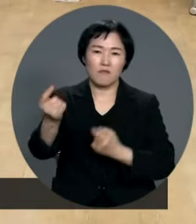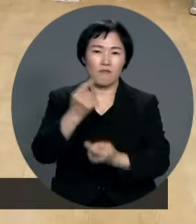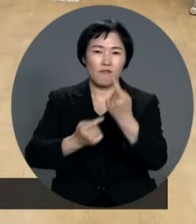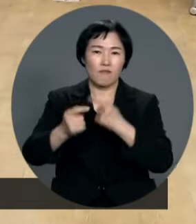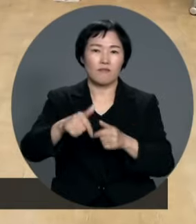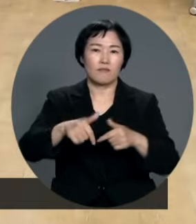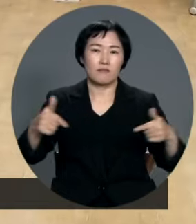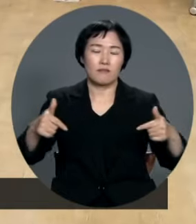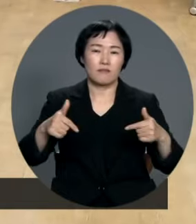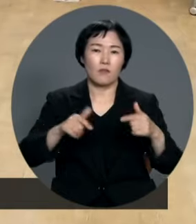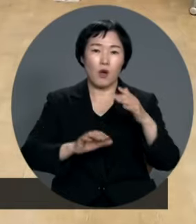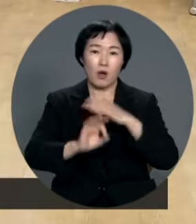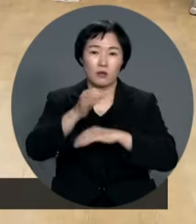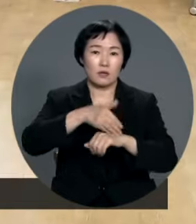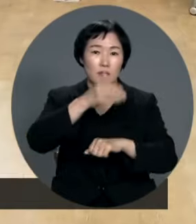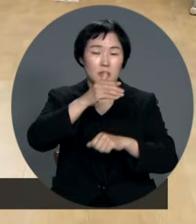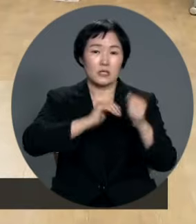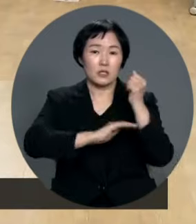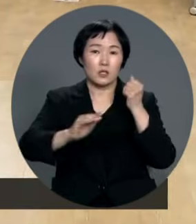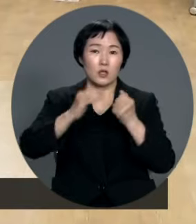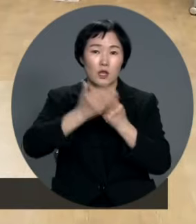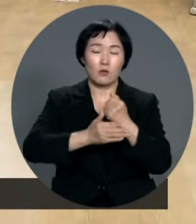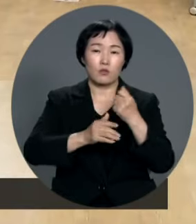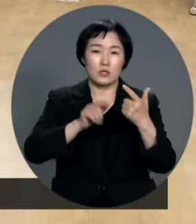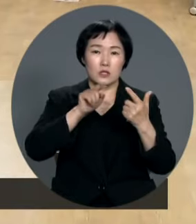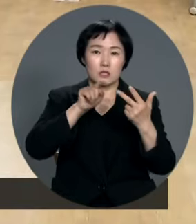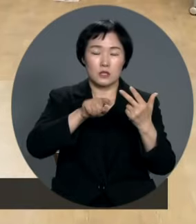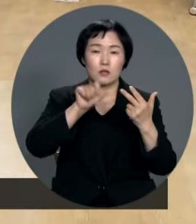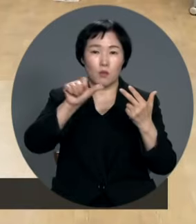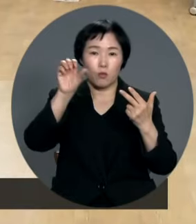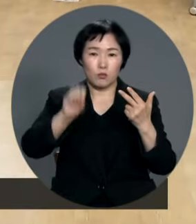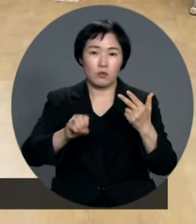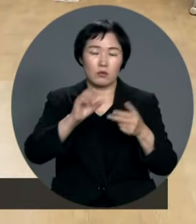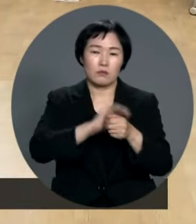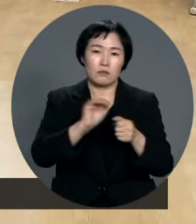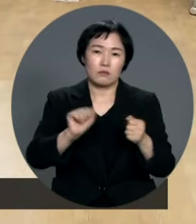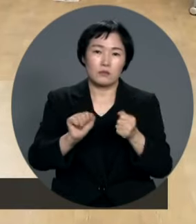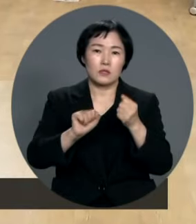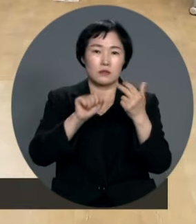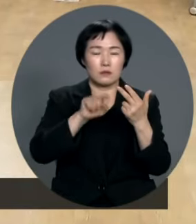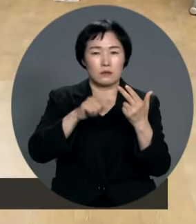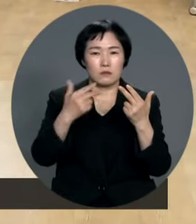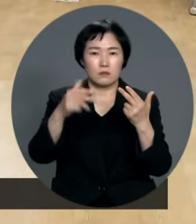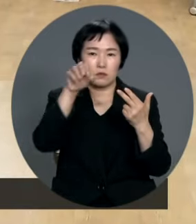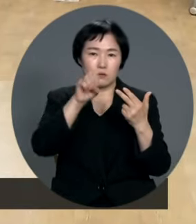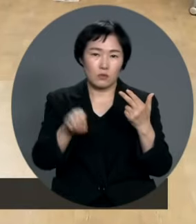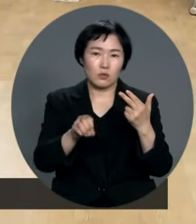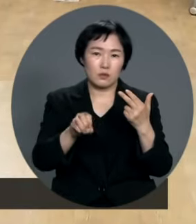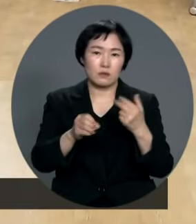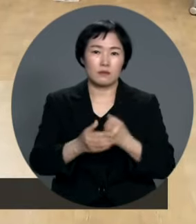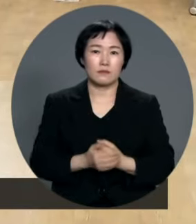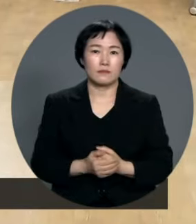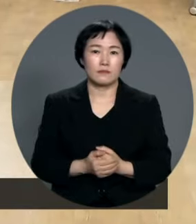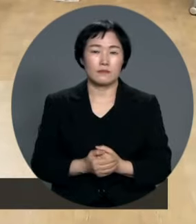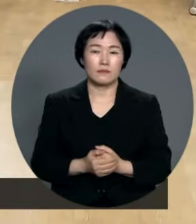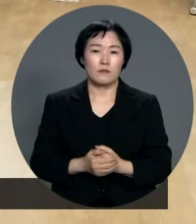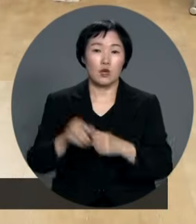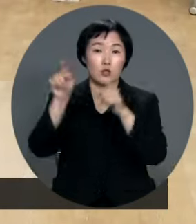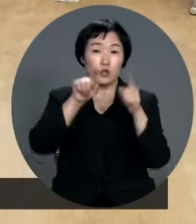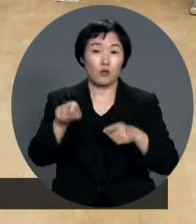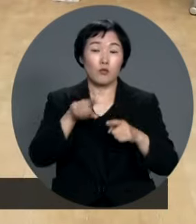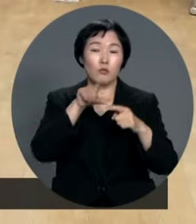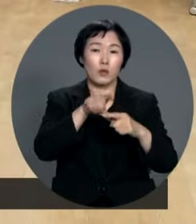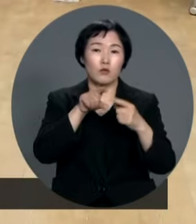있습니다. 오전 9시 기준 대구의 투표율은 7.5%, 경북의 투표율은 7.7%를 보이고 있습니다. 전국